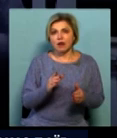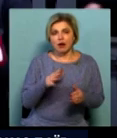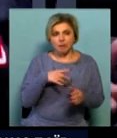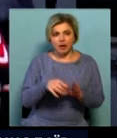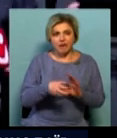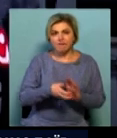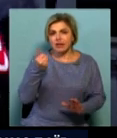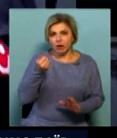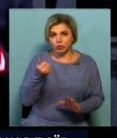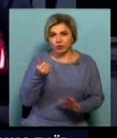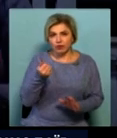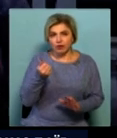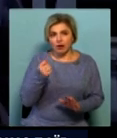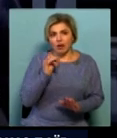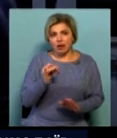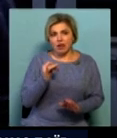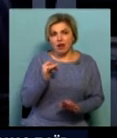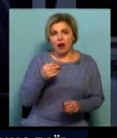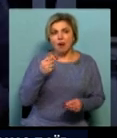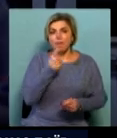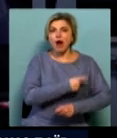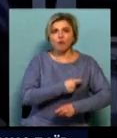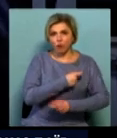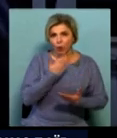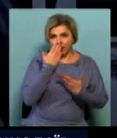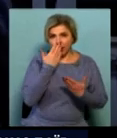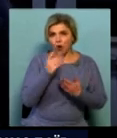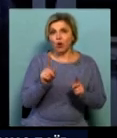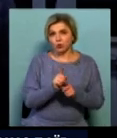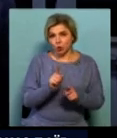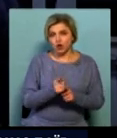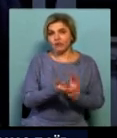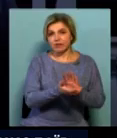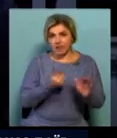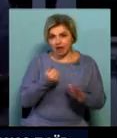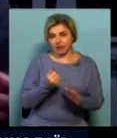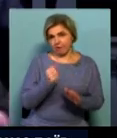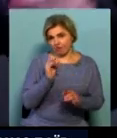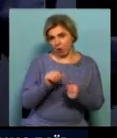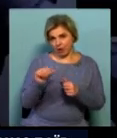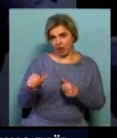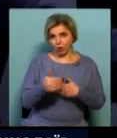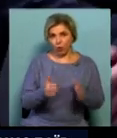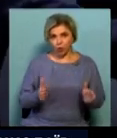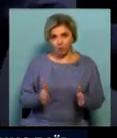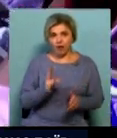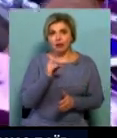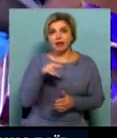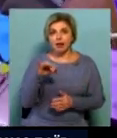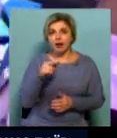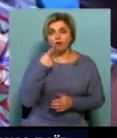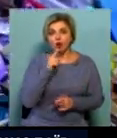розірвали, витягнули. Ну і парфуми теж нові, просто дістали і поставили окрему коробку і парфуми. Нелі Яровенко